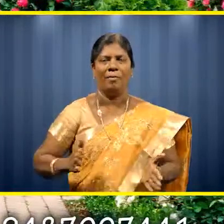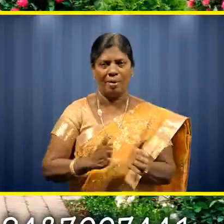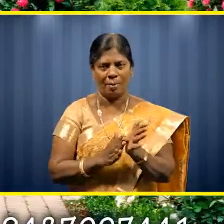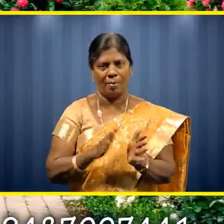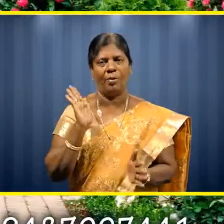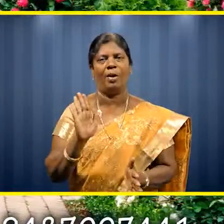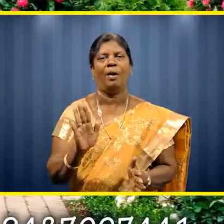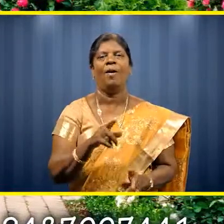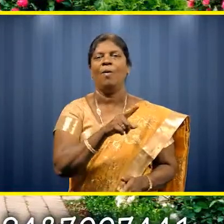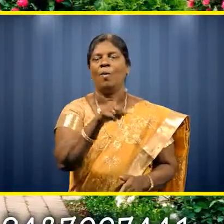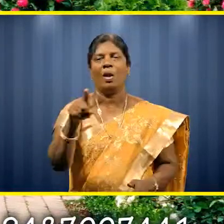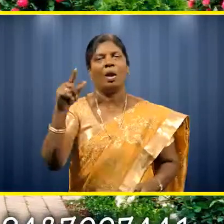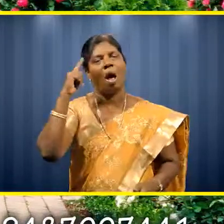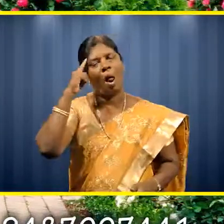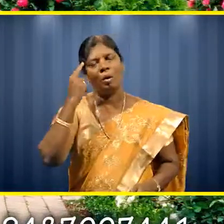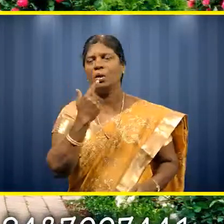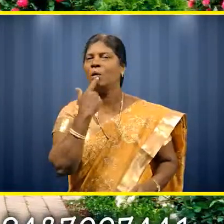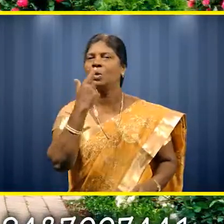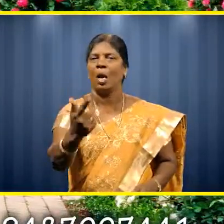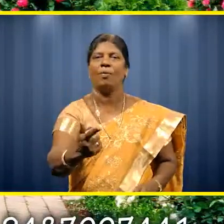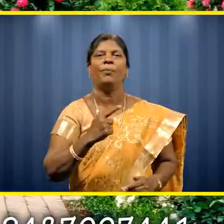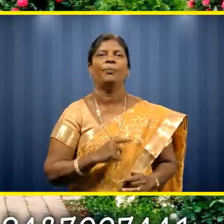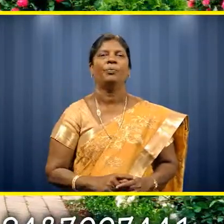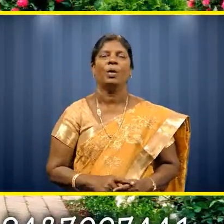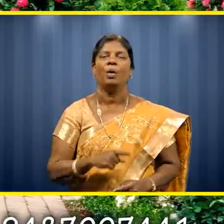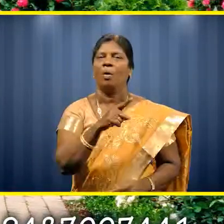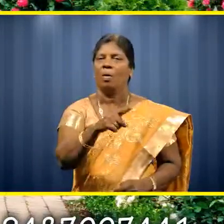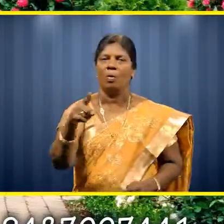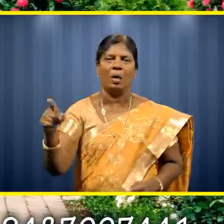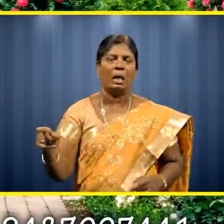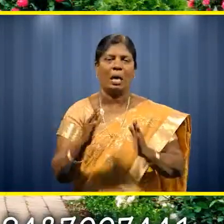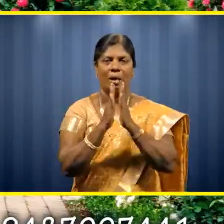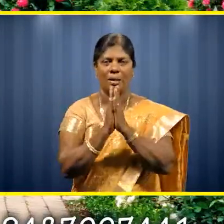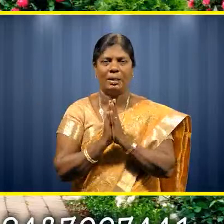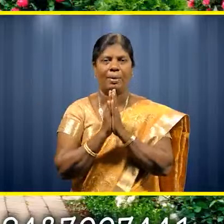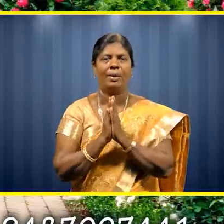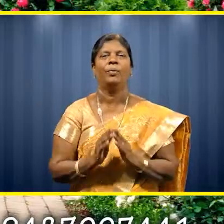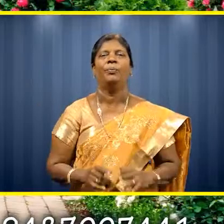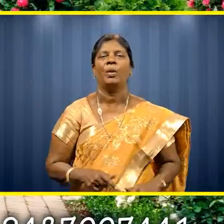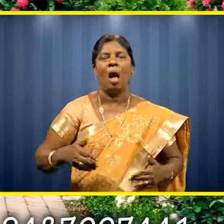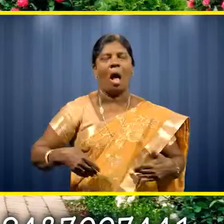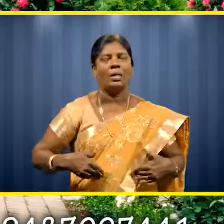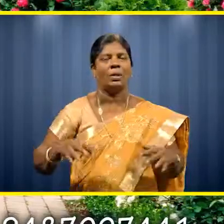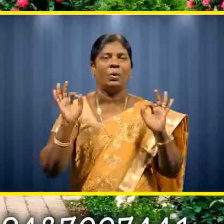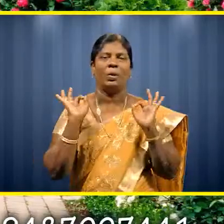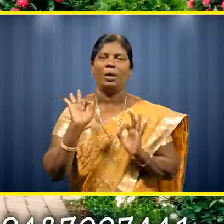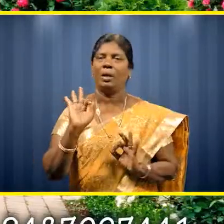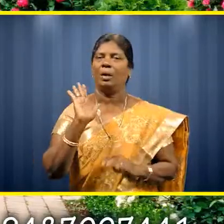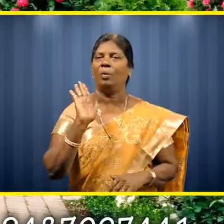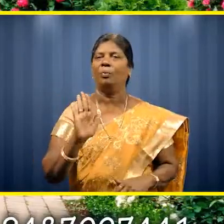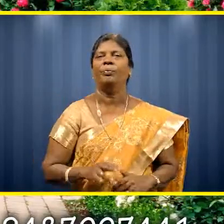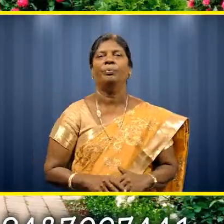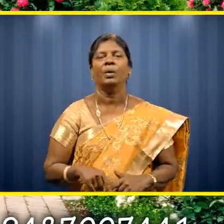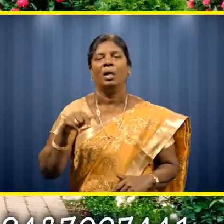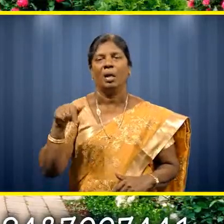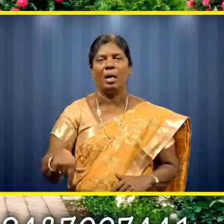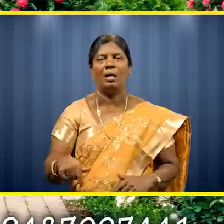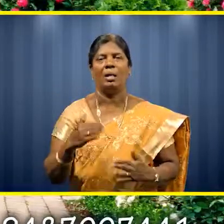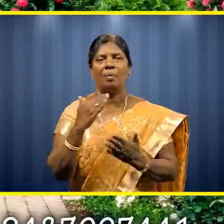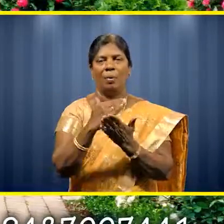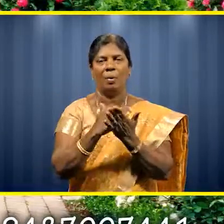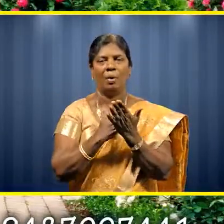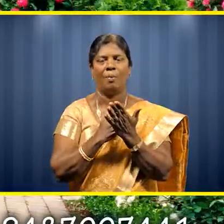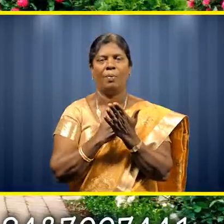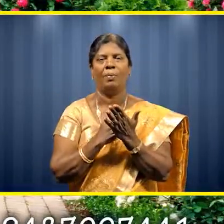விரும்புகிறீர்களா? உங்களுக்கு ஆலோசனை கூறவும் உங்களுக்காக ஜெபிக்கவும் ஆவலாக இருக்கிறோம்.